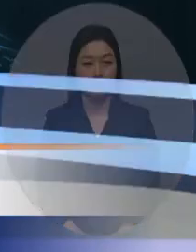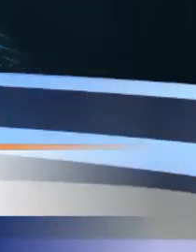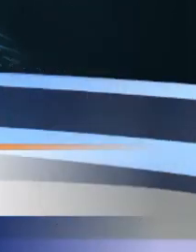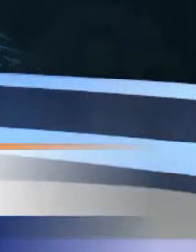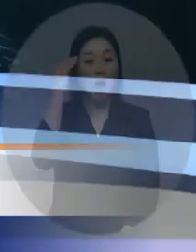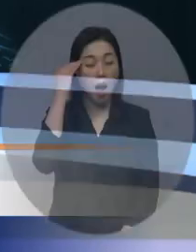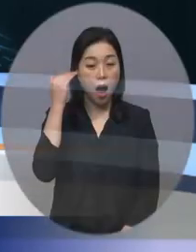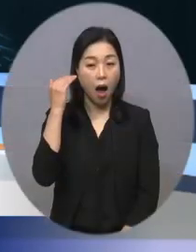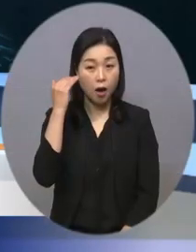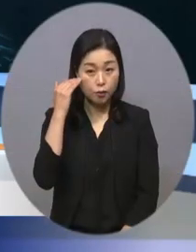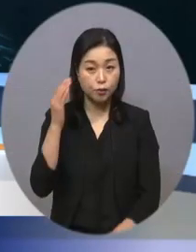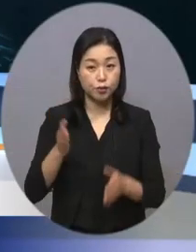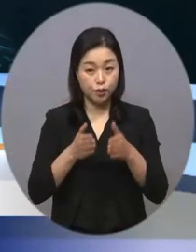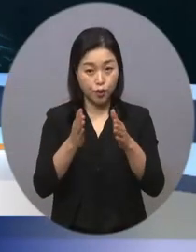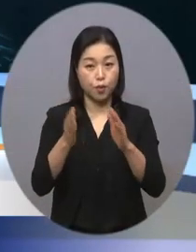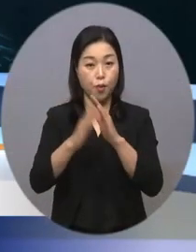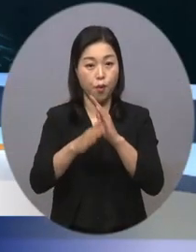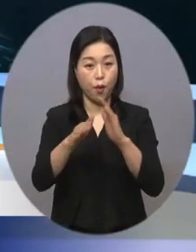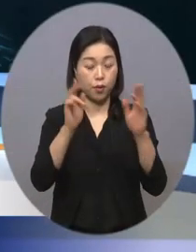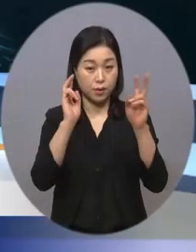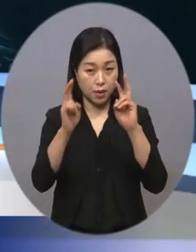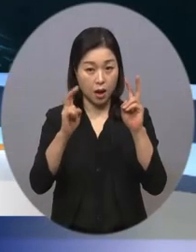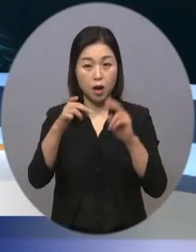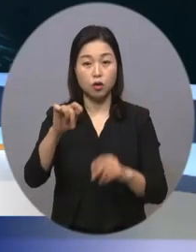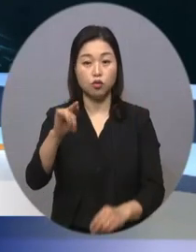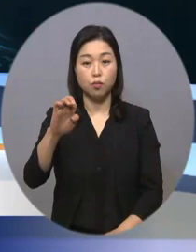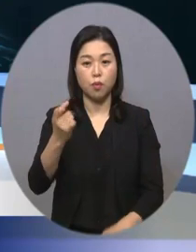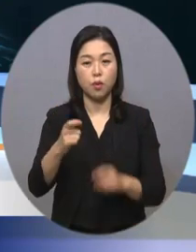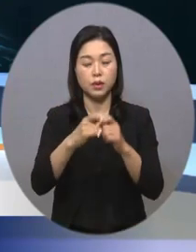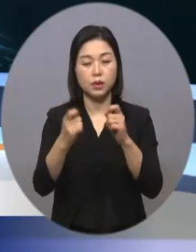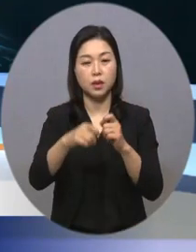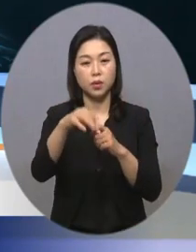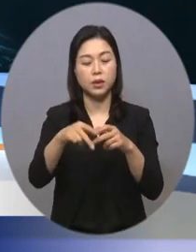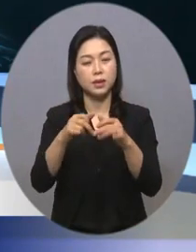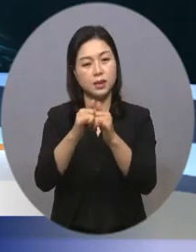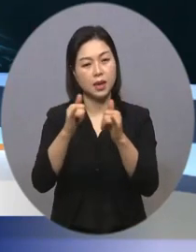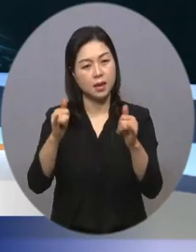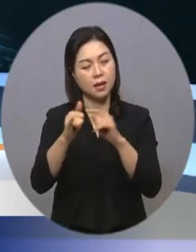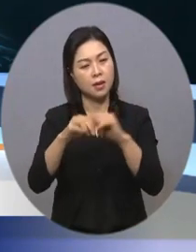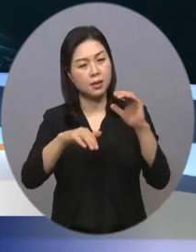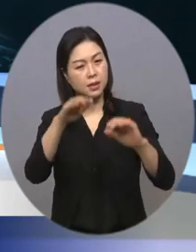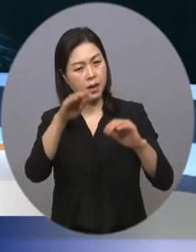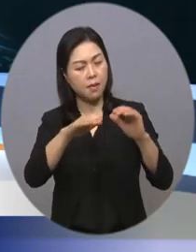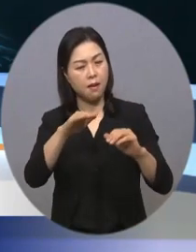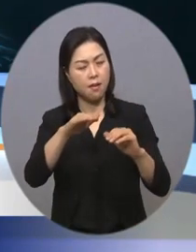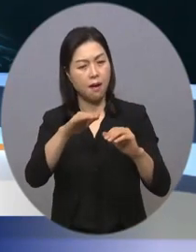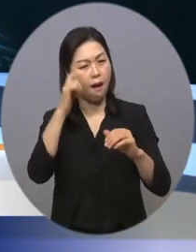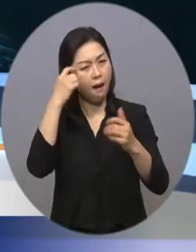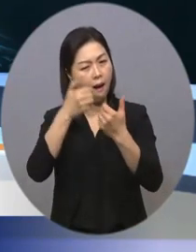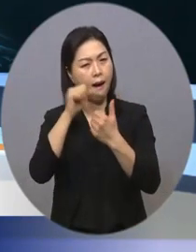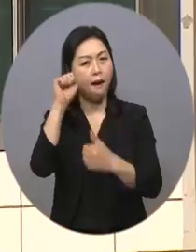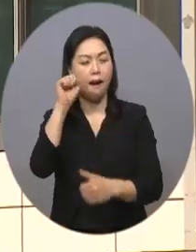한국도로공사 군포지사 앞에 장애인에 대한 차별과 부당한 대우에 대해 항의하는 시위가 열렸습니다.